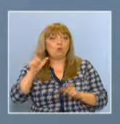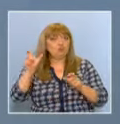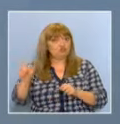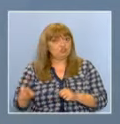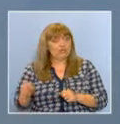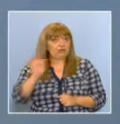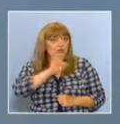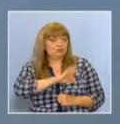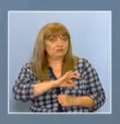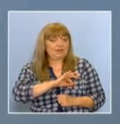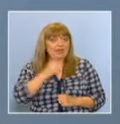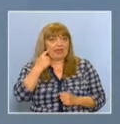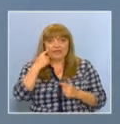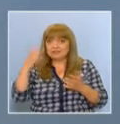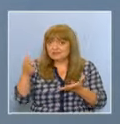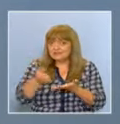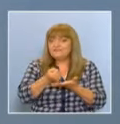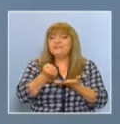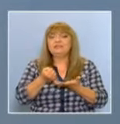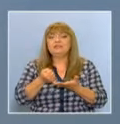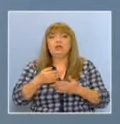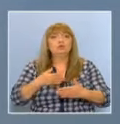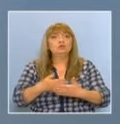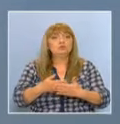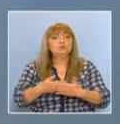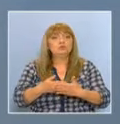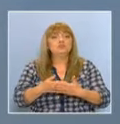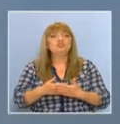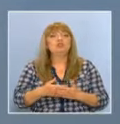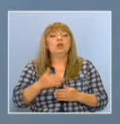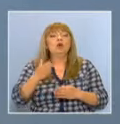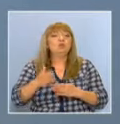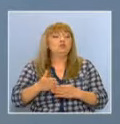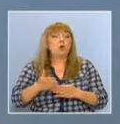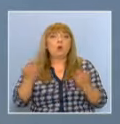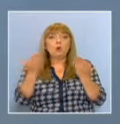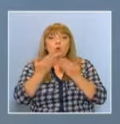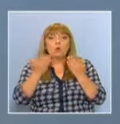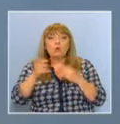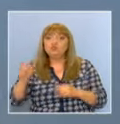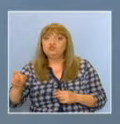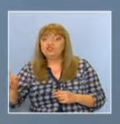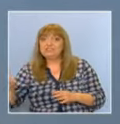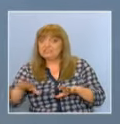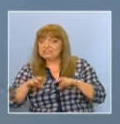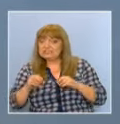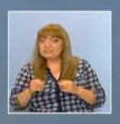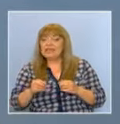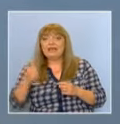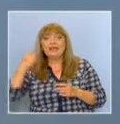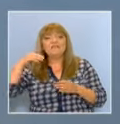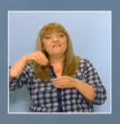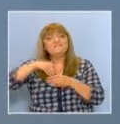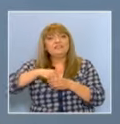да вникне, да се доближи по-близко до ученика, да вникне в неговите